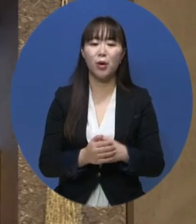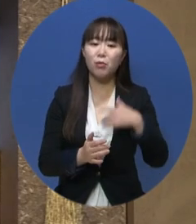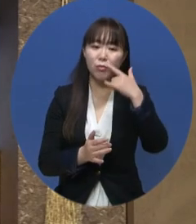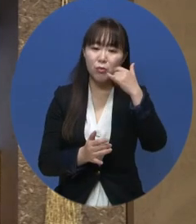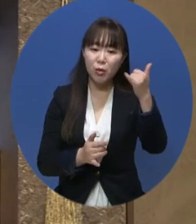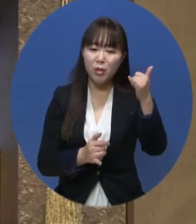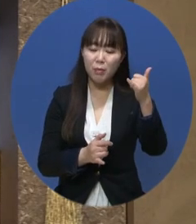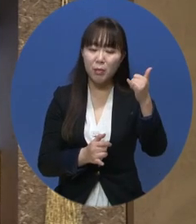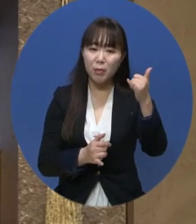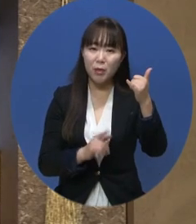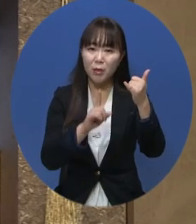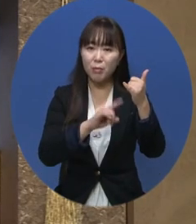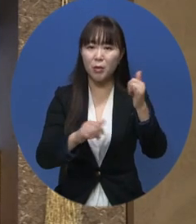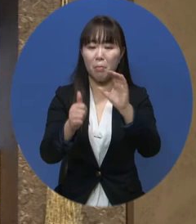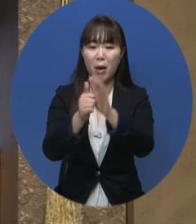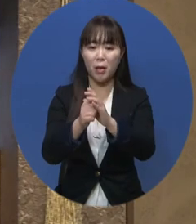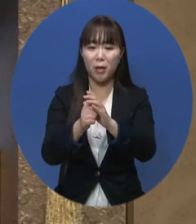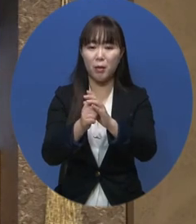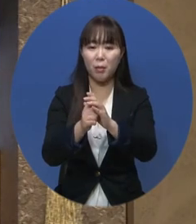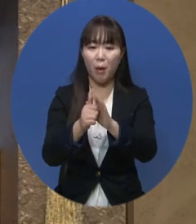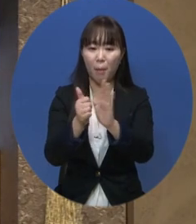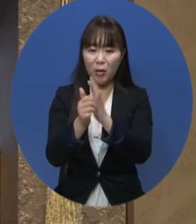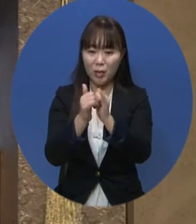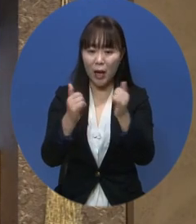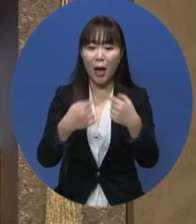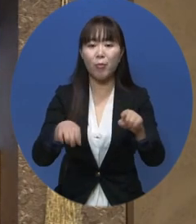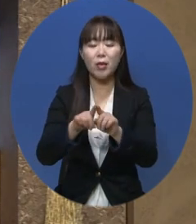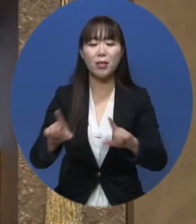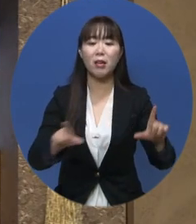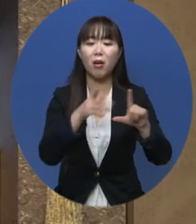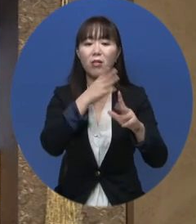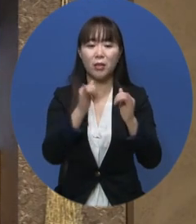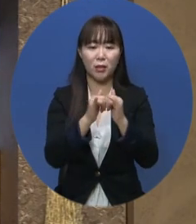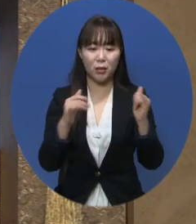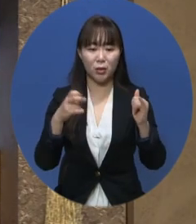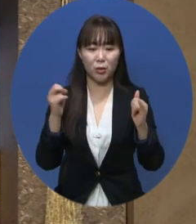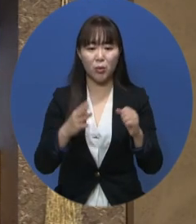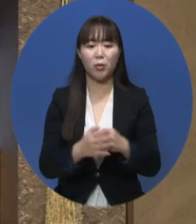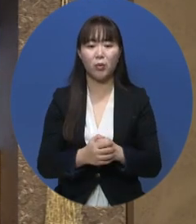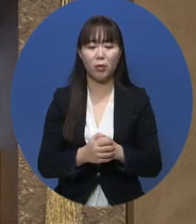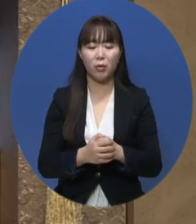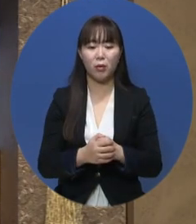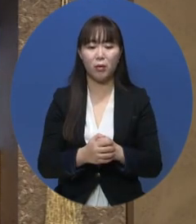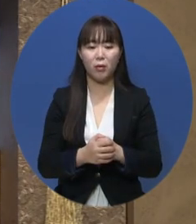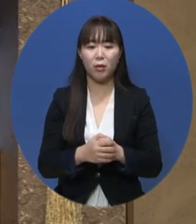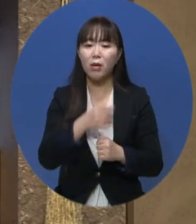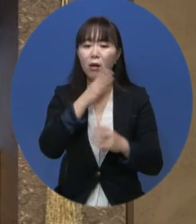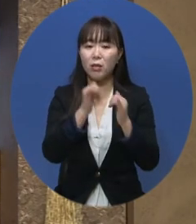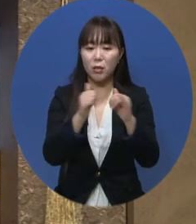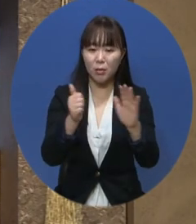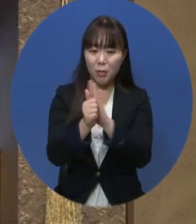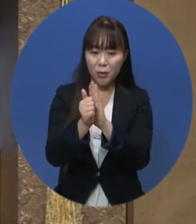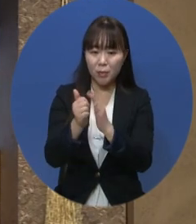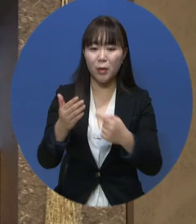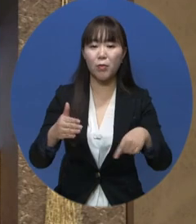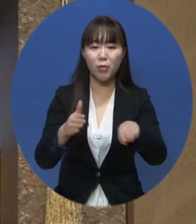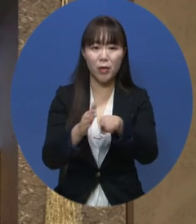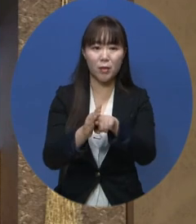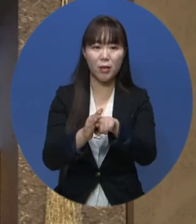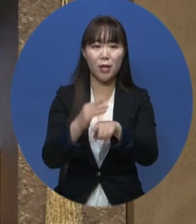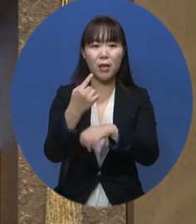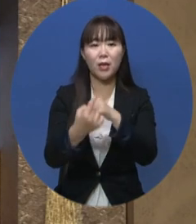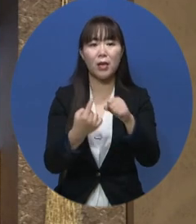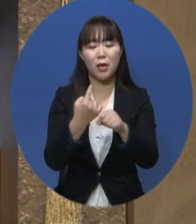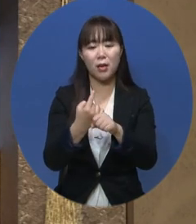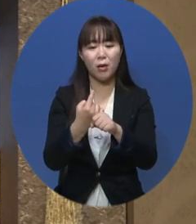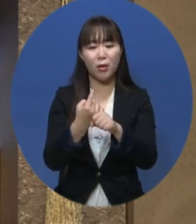부모님을 맡기신 보호자님과 또 함께 생활하시는 어르신들 또 그 어르신들을 보살피기 위해서